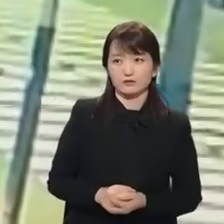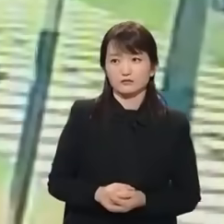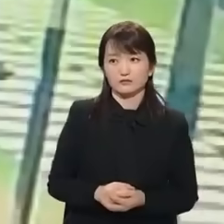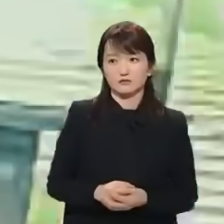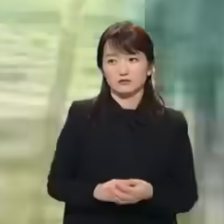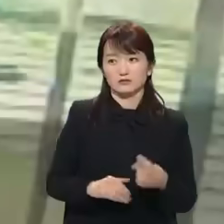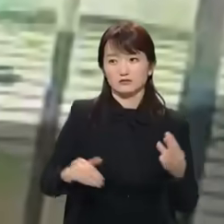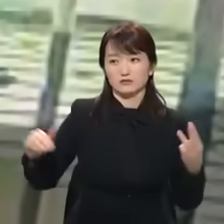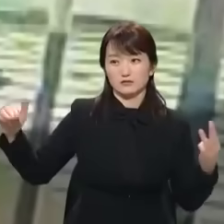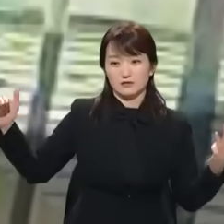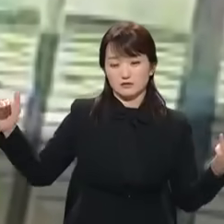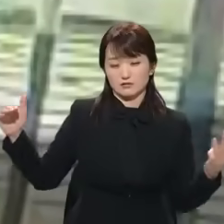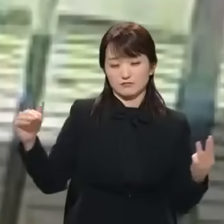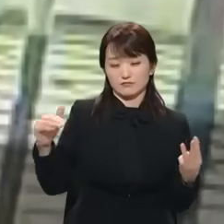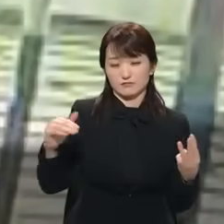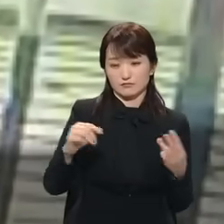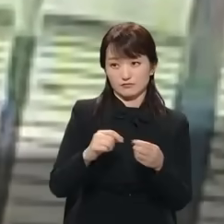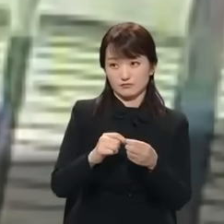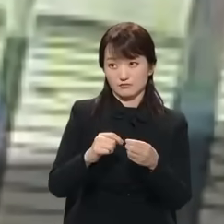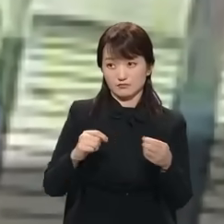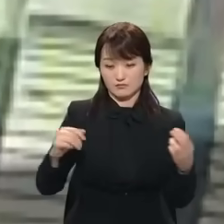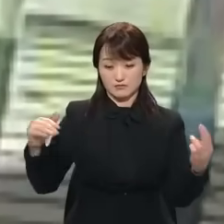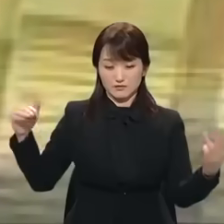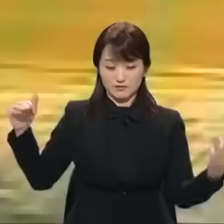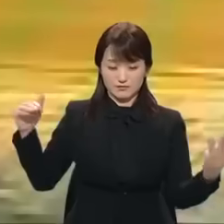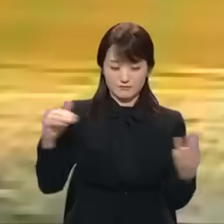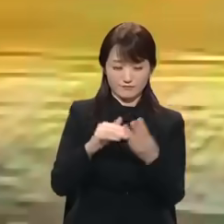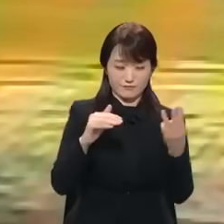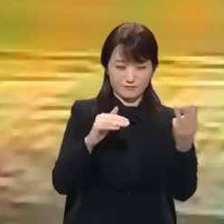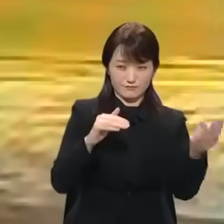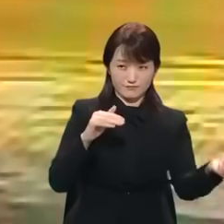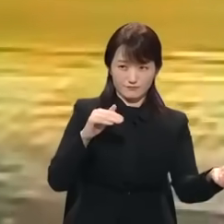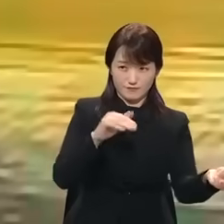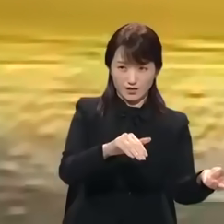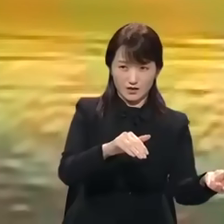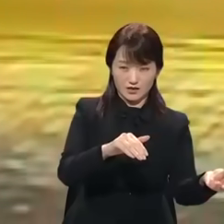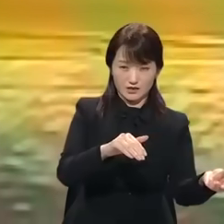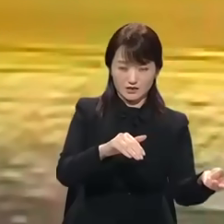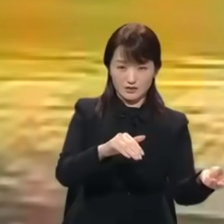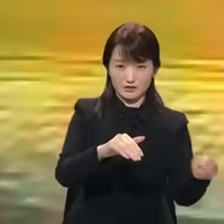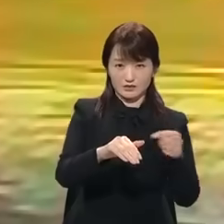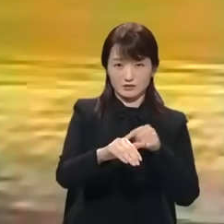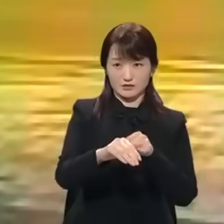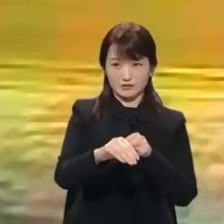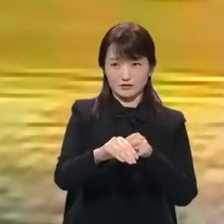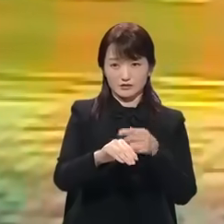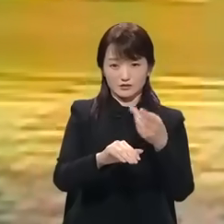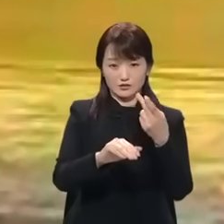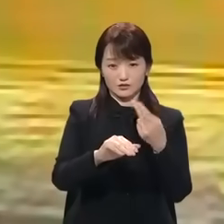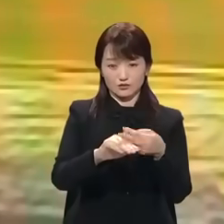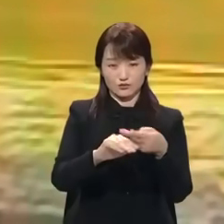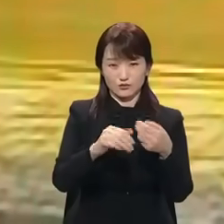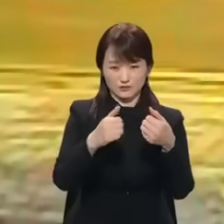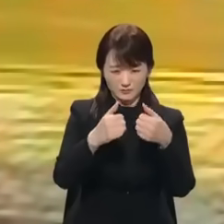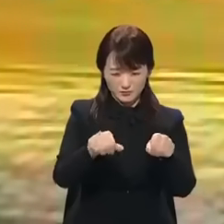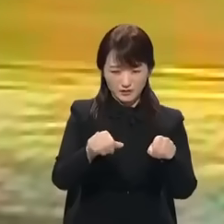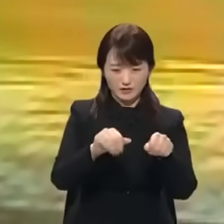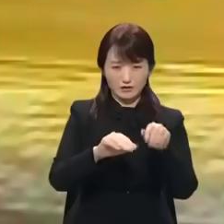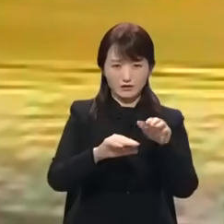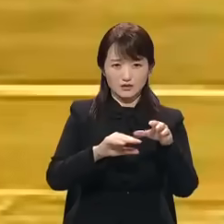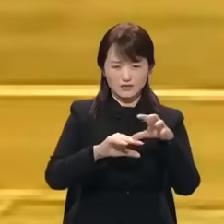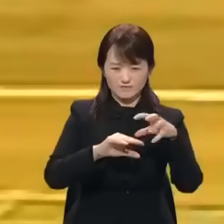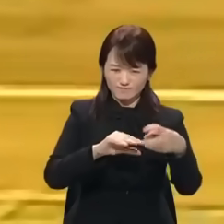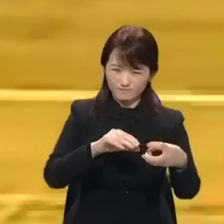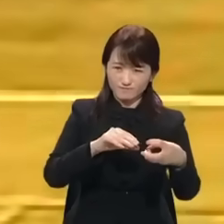지점에서 35m 가량 떨어진 곳에서 멈춰섰고 흰색 연기를 뿜어냈습니다 그리고 앞 유리창도 깨지고 앞범퍼도 심하게